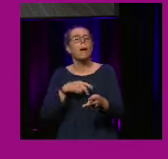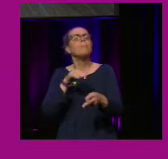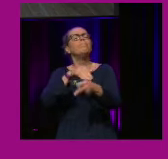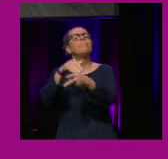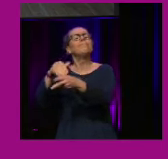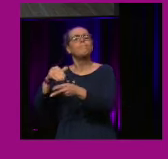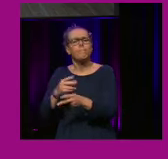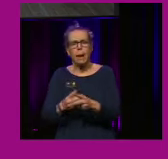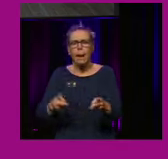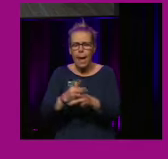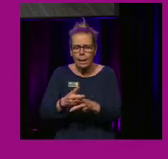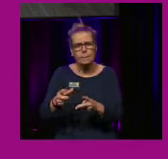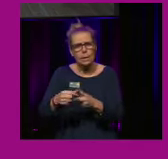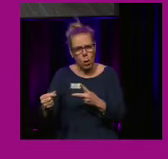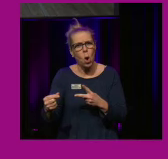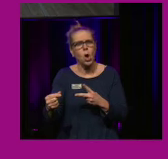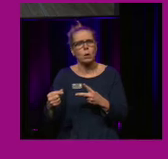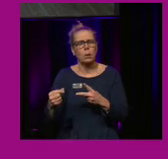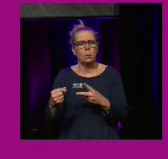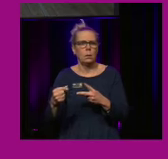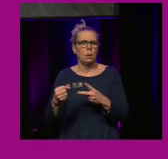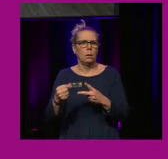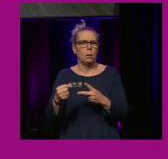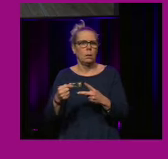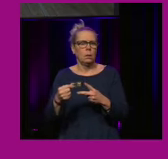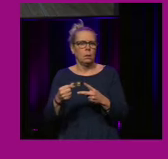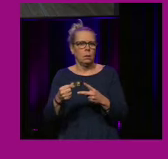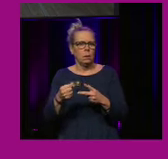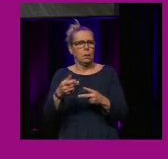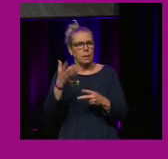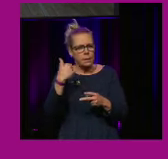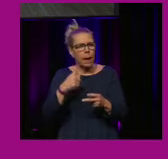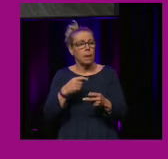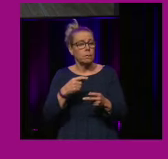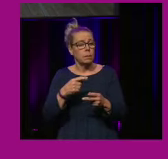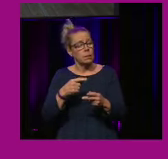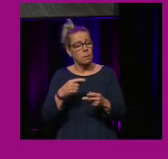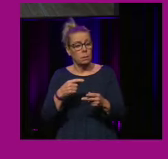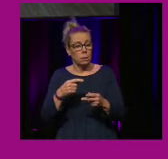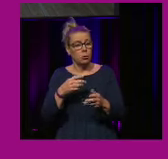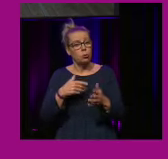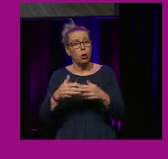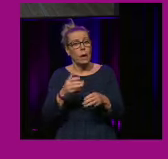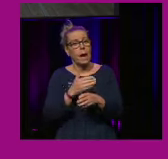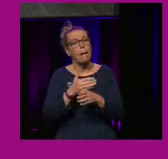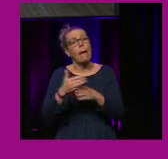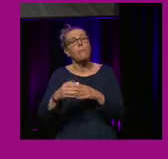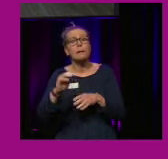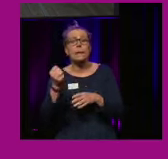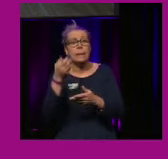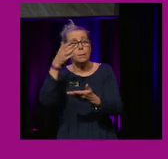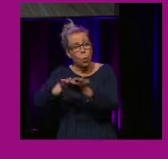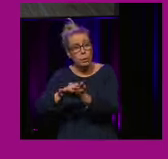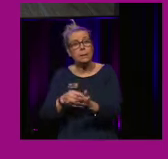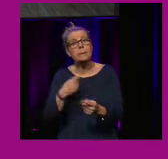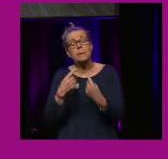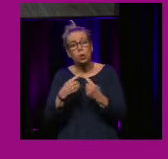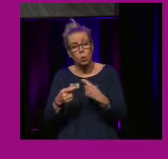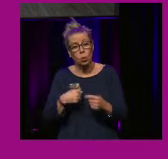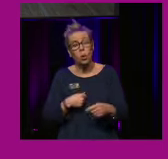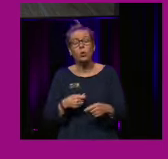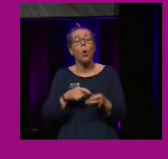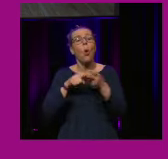som ska då hållas, kan hållas efter 9 månaders diskussion. Och får man då återigen 51% i